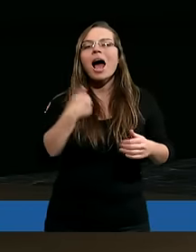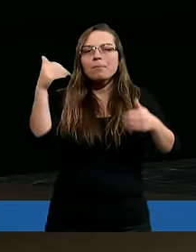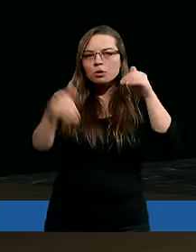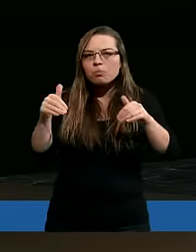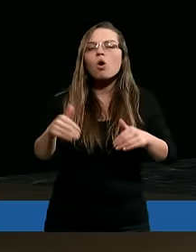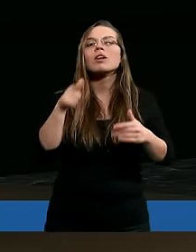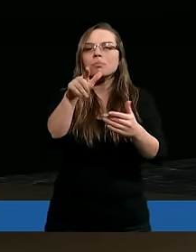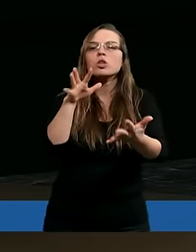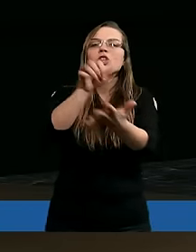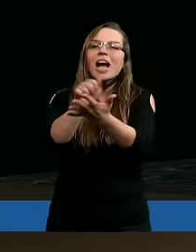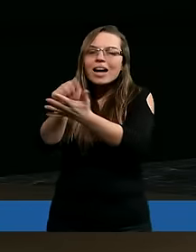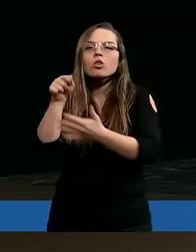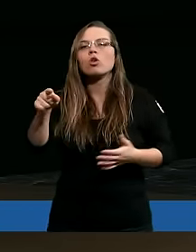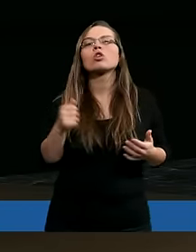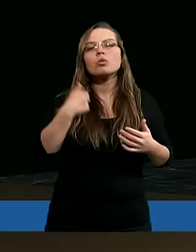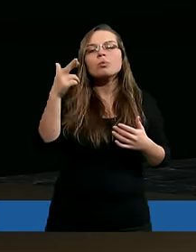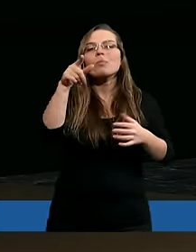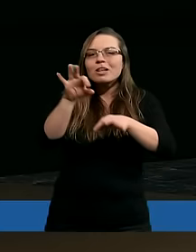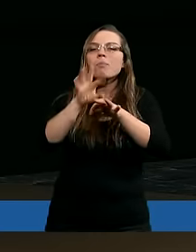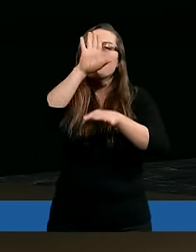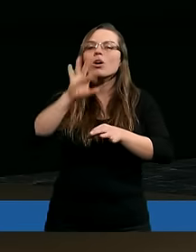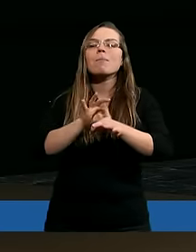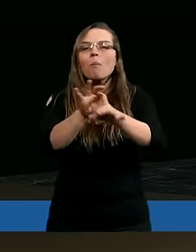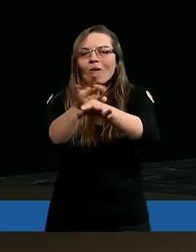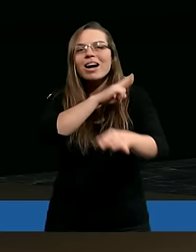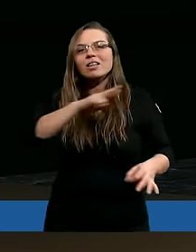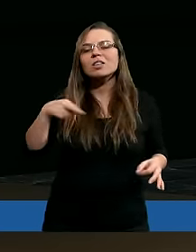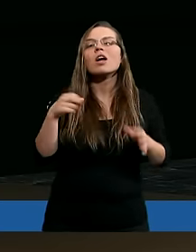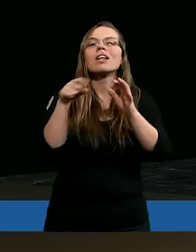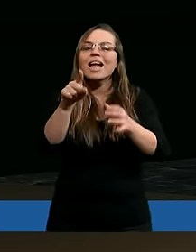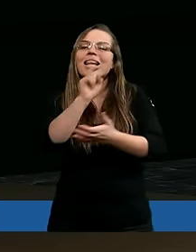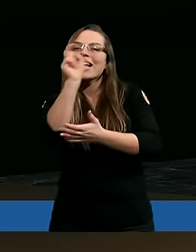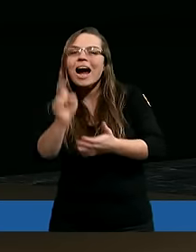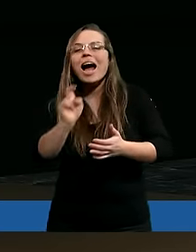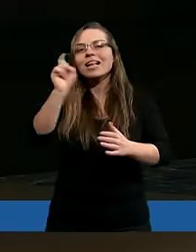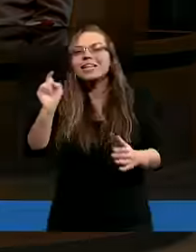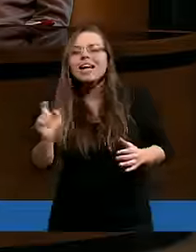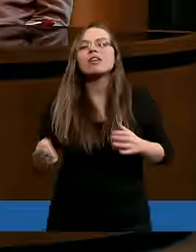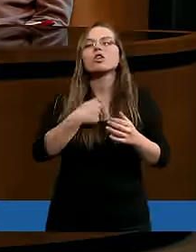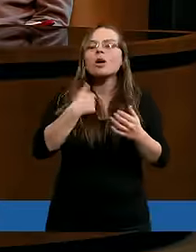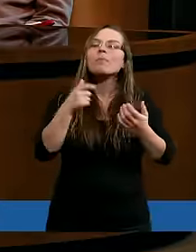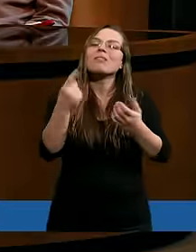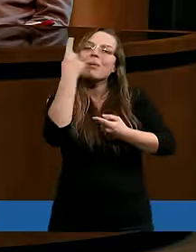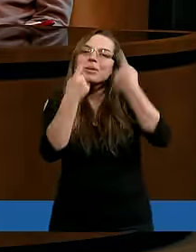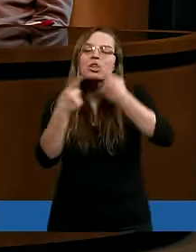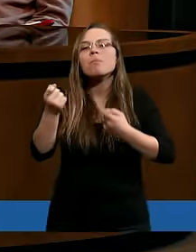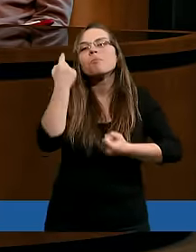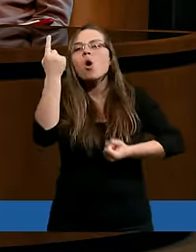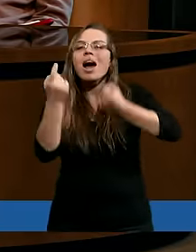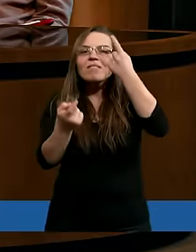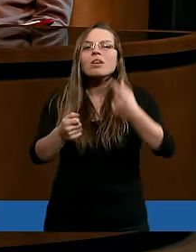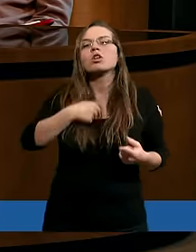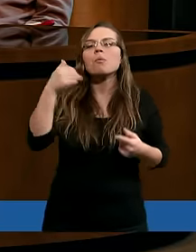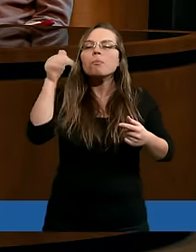jeszcze raz do niej sięgnąć i abyś Duch Twój nas poprowadził w tych zagadnieniach, w tych myślach, które się tam pojawiają i abyśmy